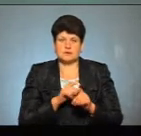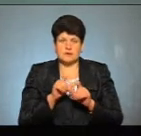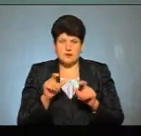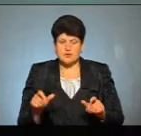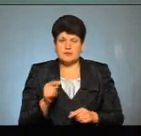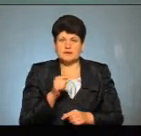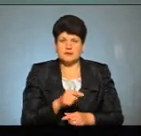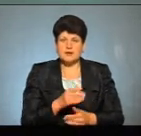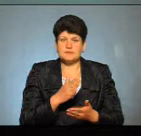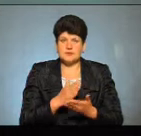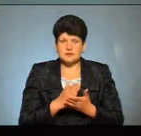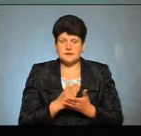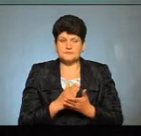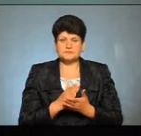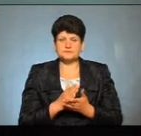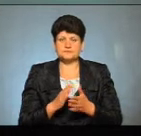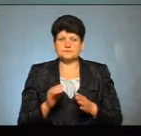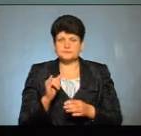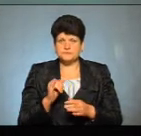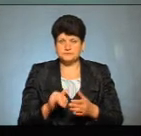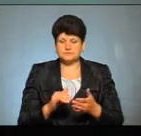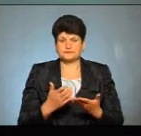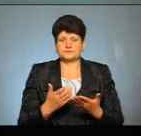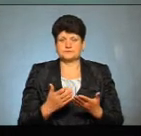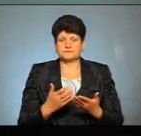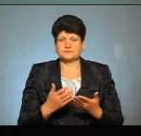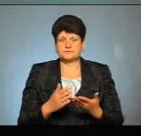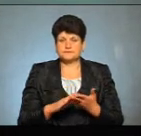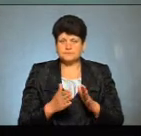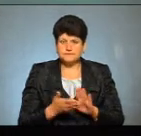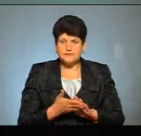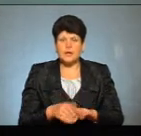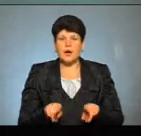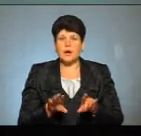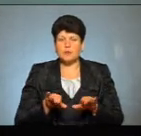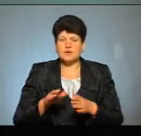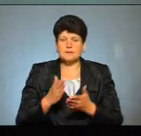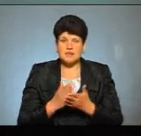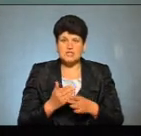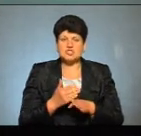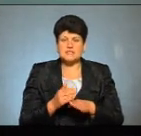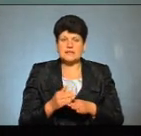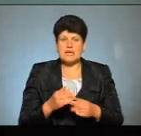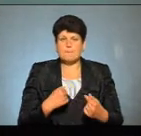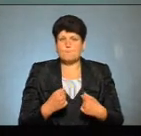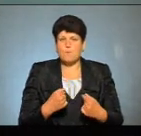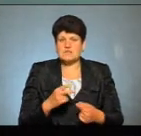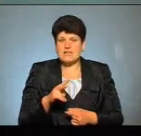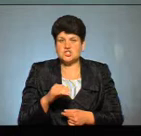там є неблагополуччя. Потім є там частина постраждалих,